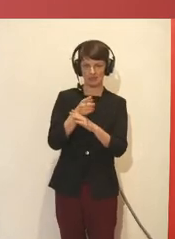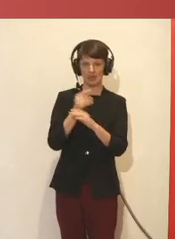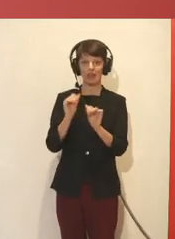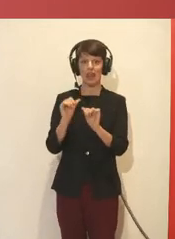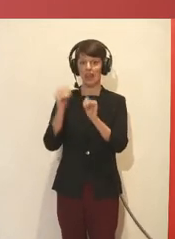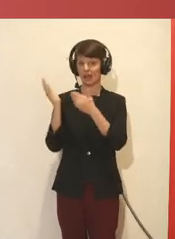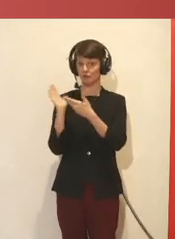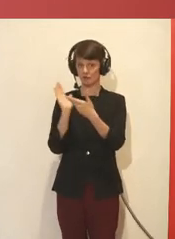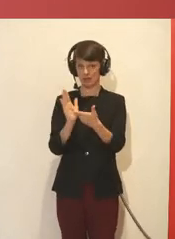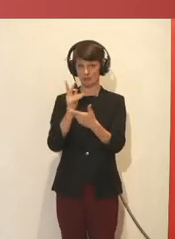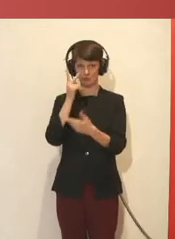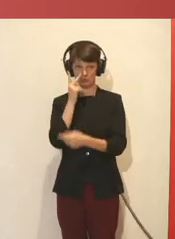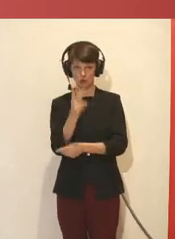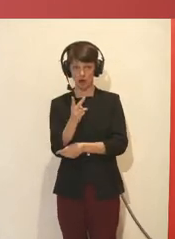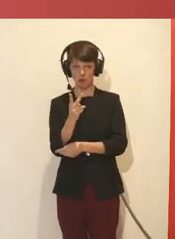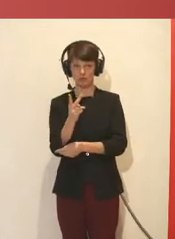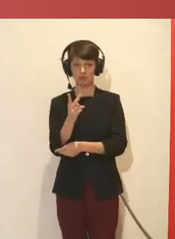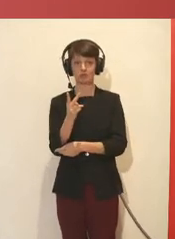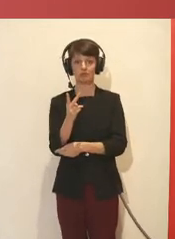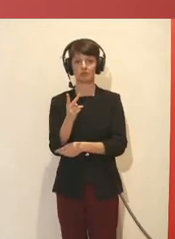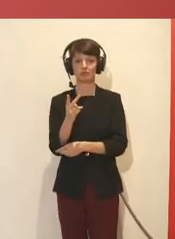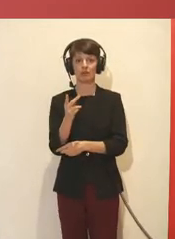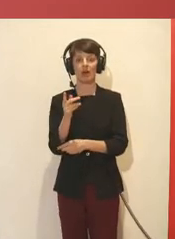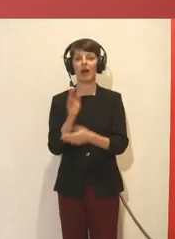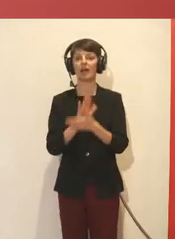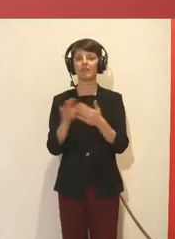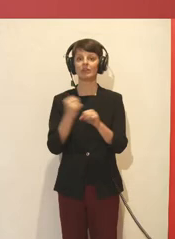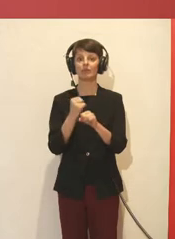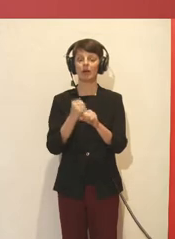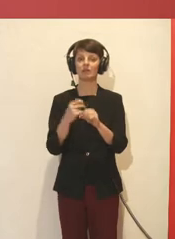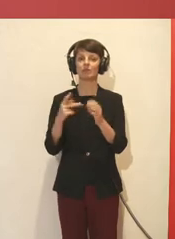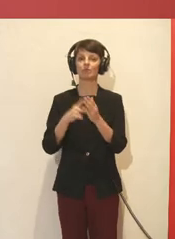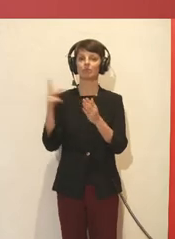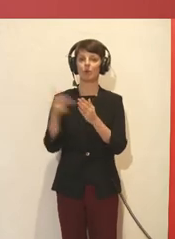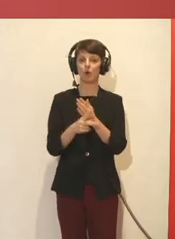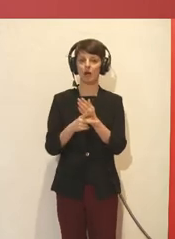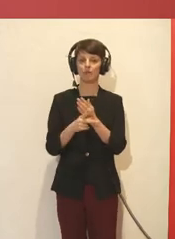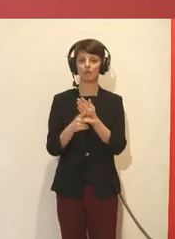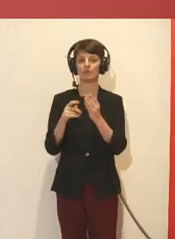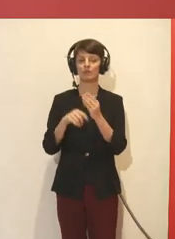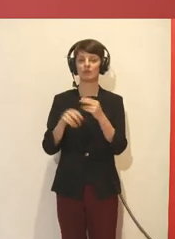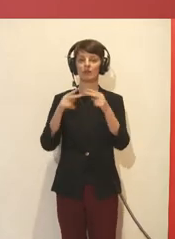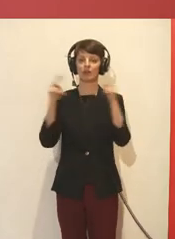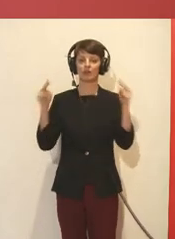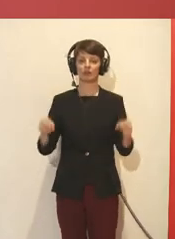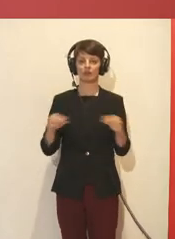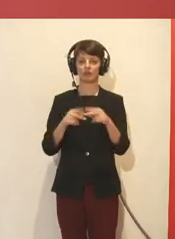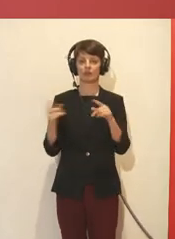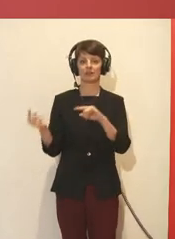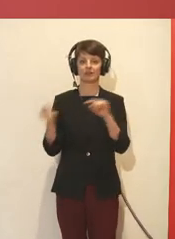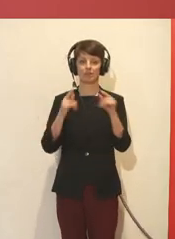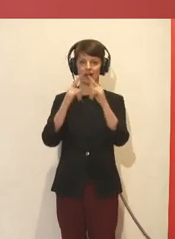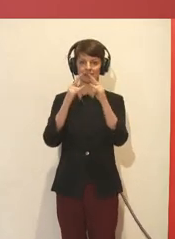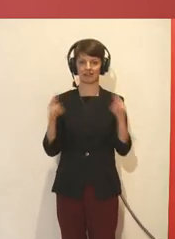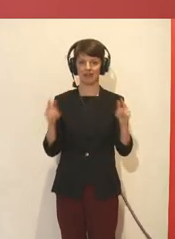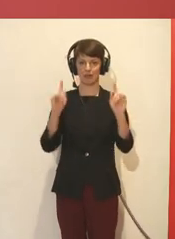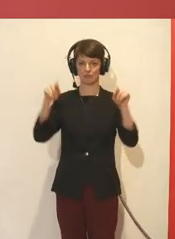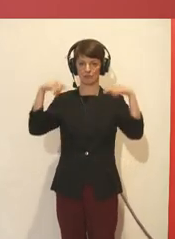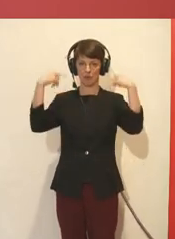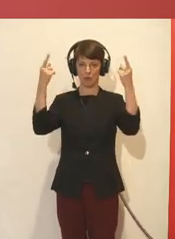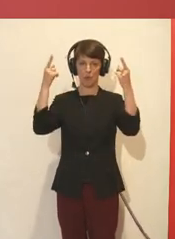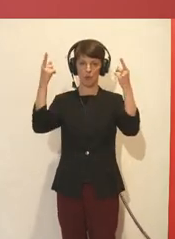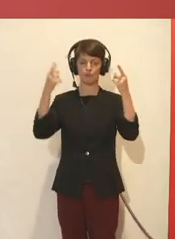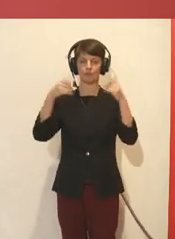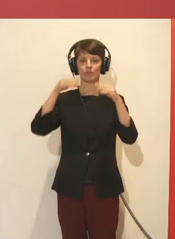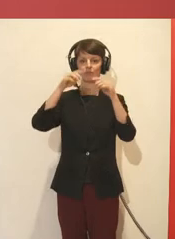livestream zu gucken dafür geht ihr immer über das programm das heißt auf der webseite des debatten camps oben im